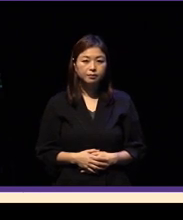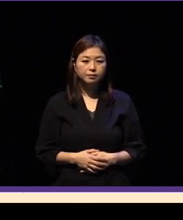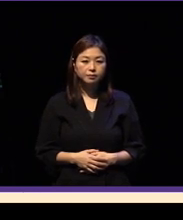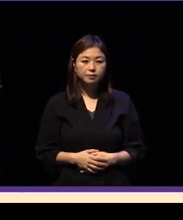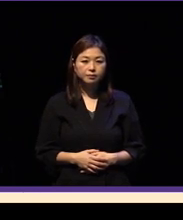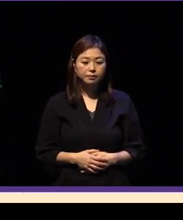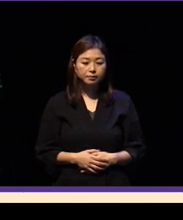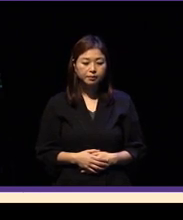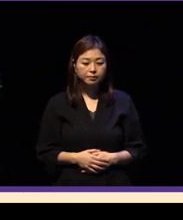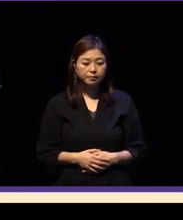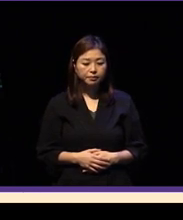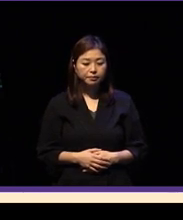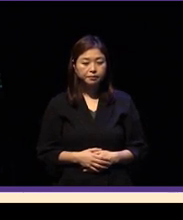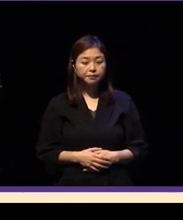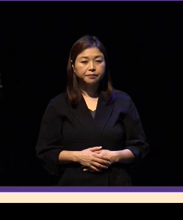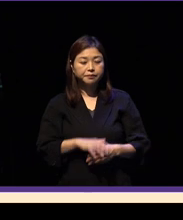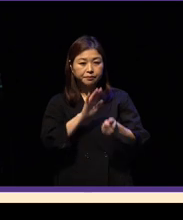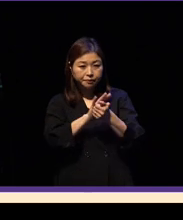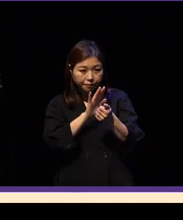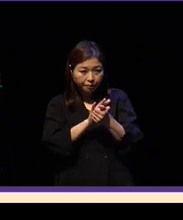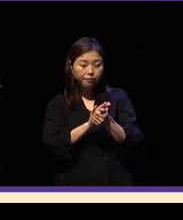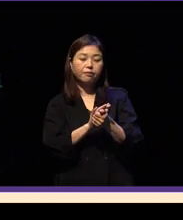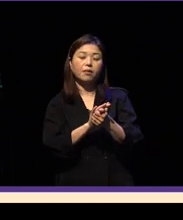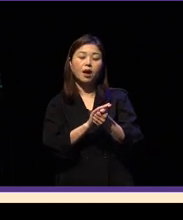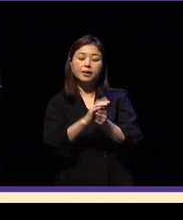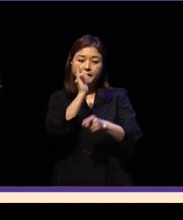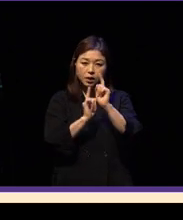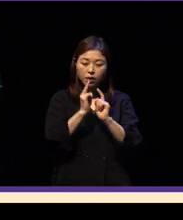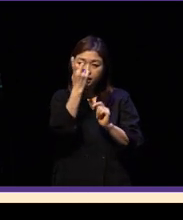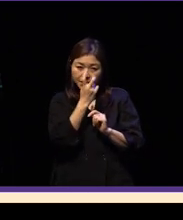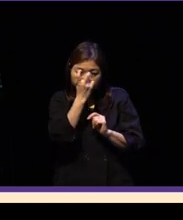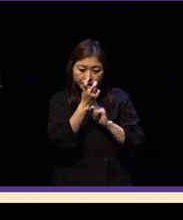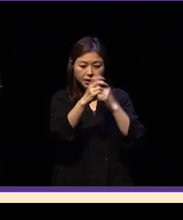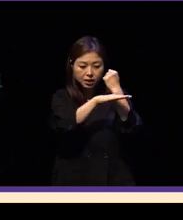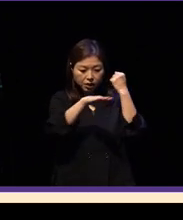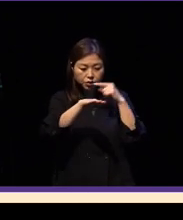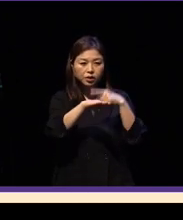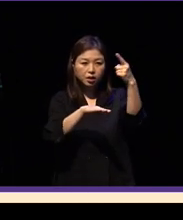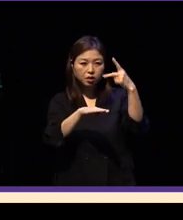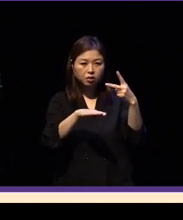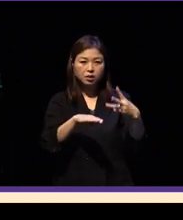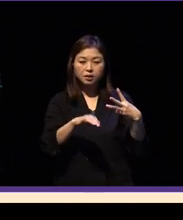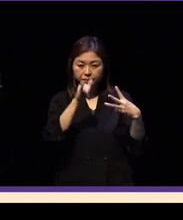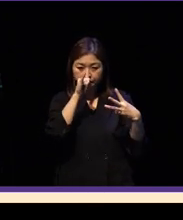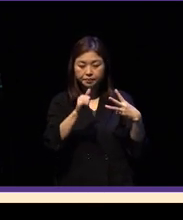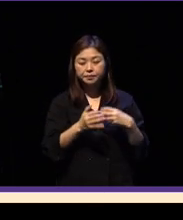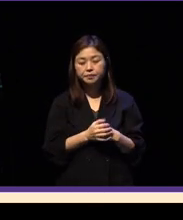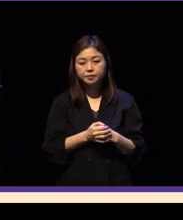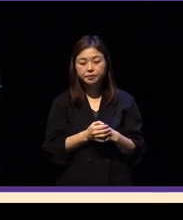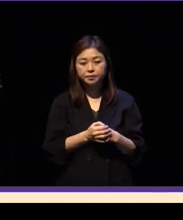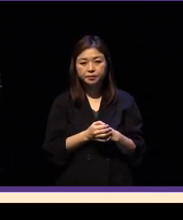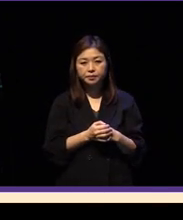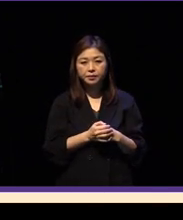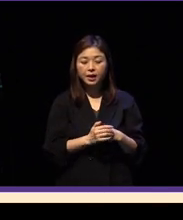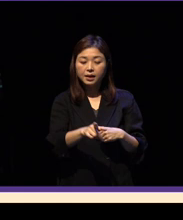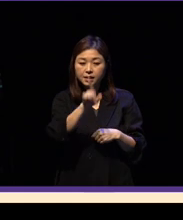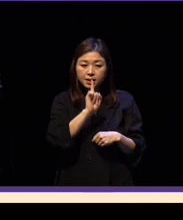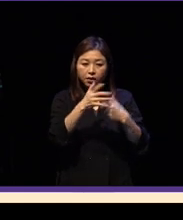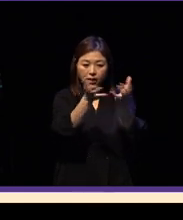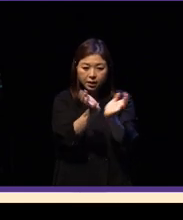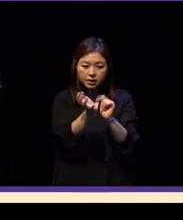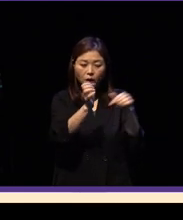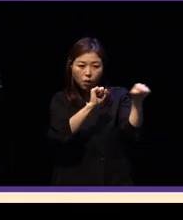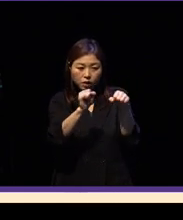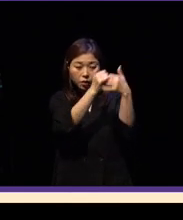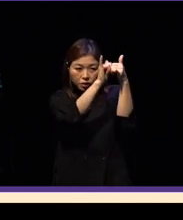지원 심의 기준과 배점입니다. 심의 기준은 크게 세 가지 항목으로 구분되어 있습니다. 신청 단체의 활동 이력 및